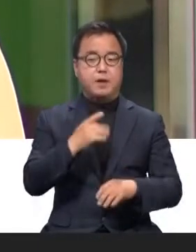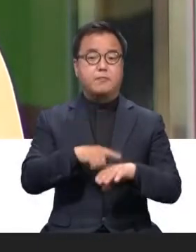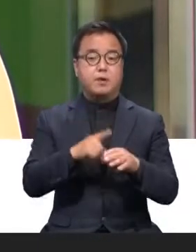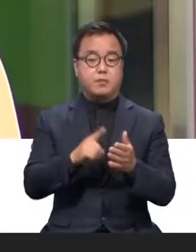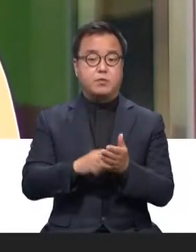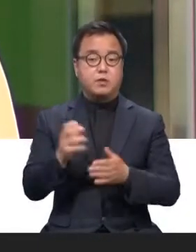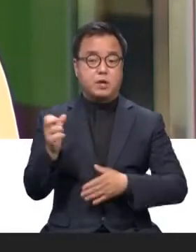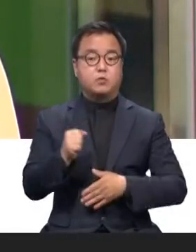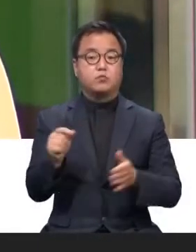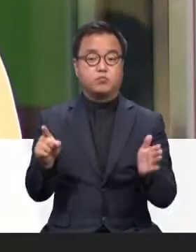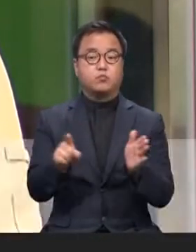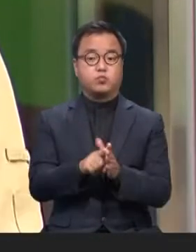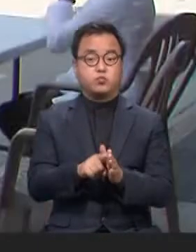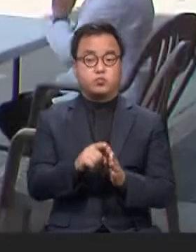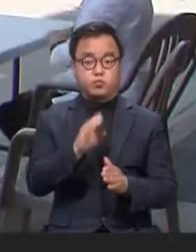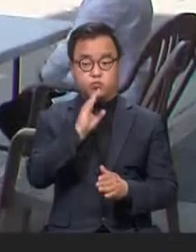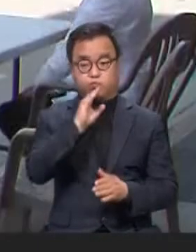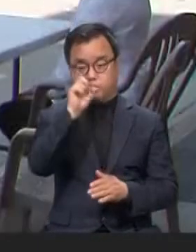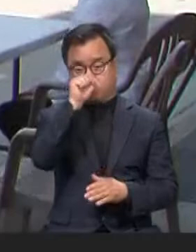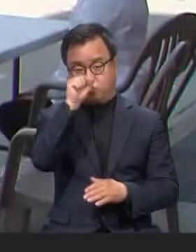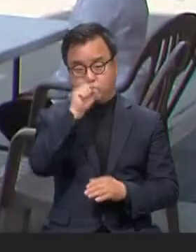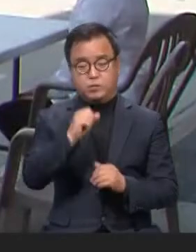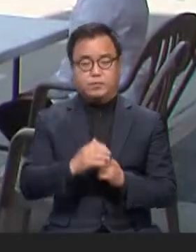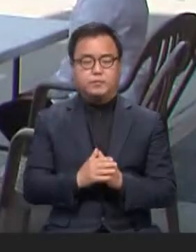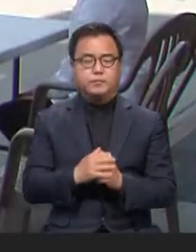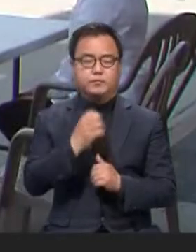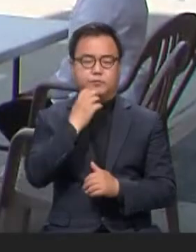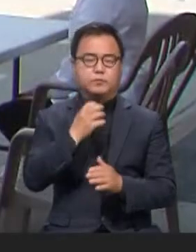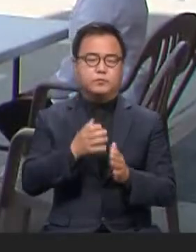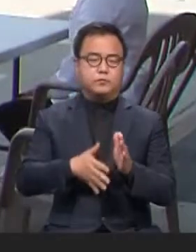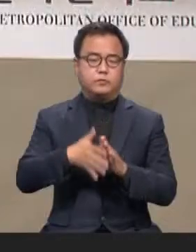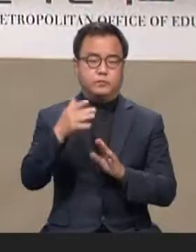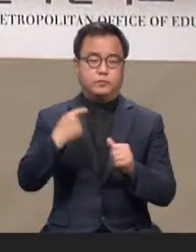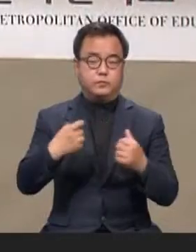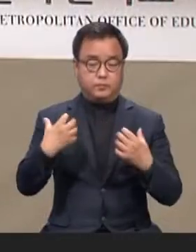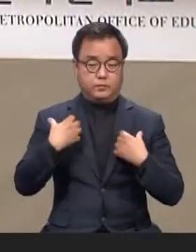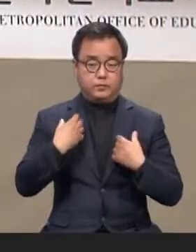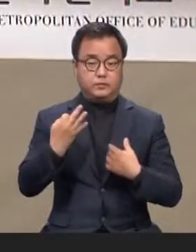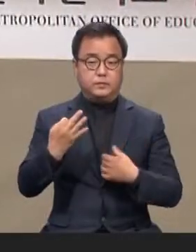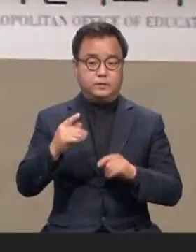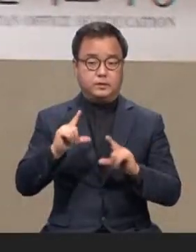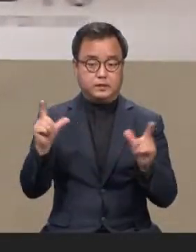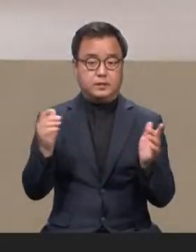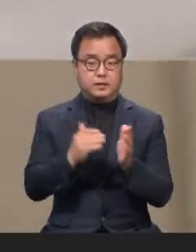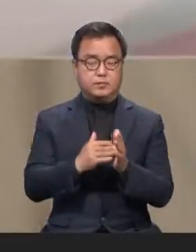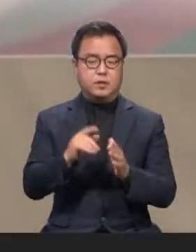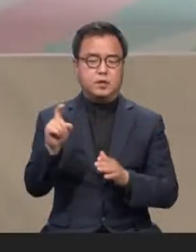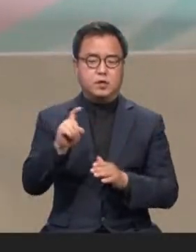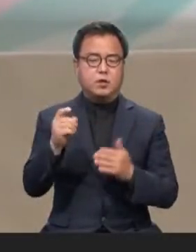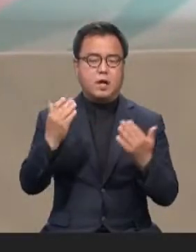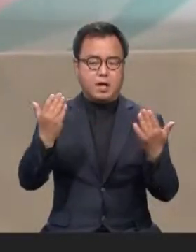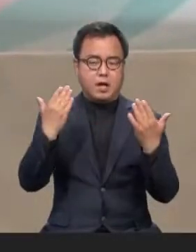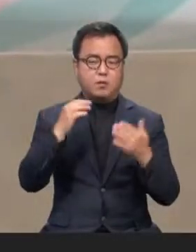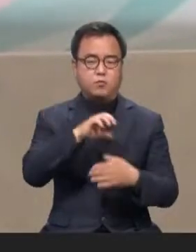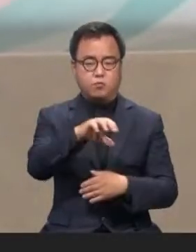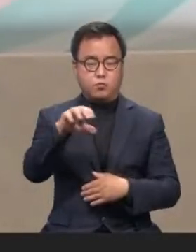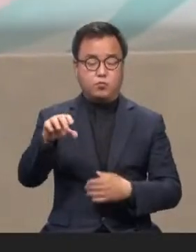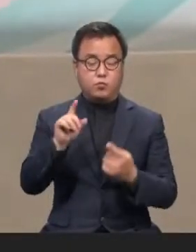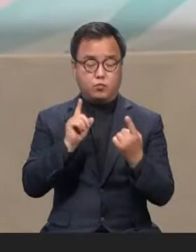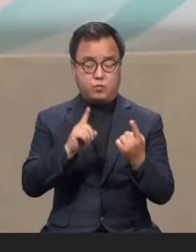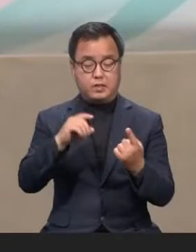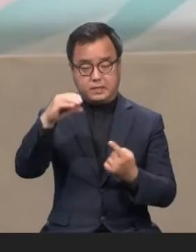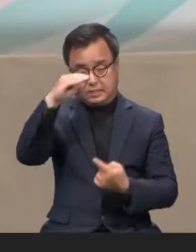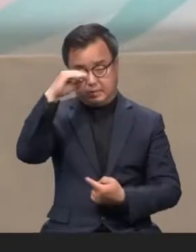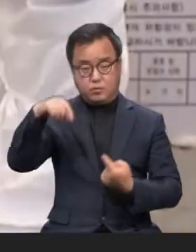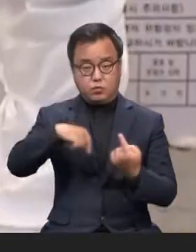신뢰감이 있어서 좋습니다. 서울시교육청은 오는 14일까지 모두 10개 학교를 대상으로 시범 사업을 진행한 뒤